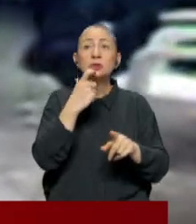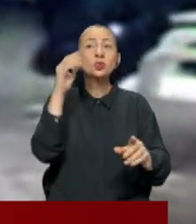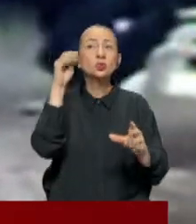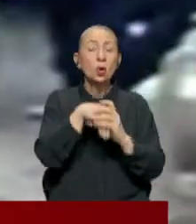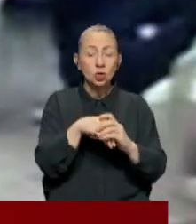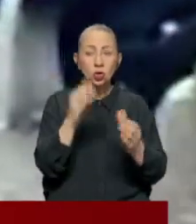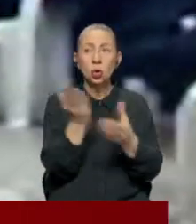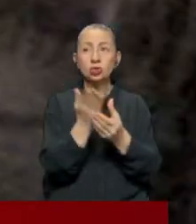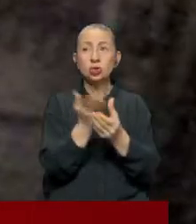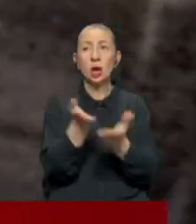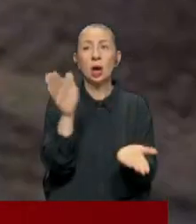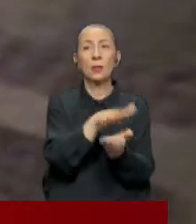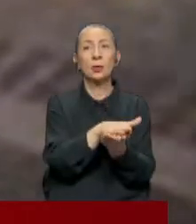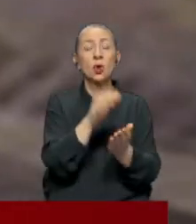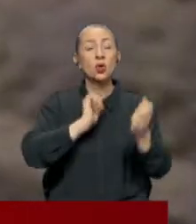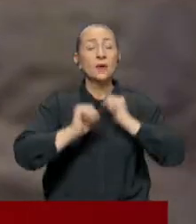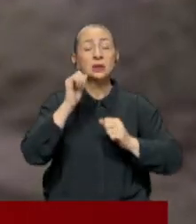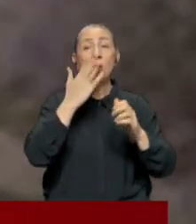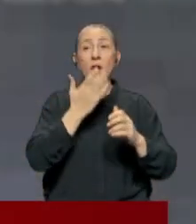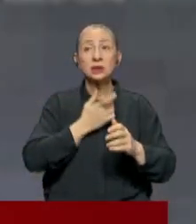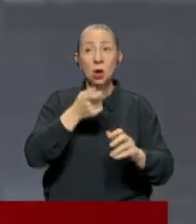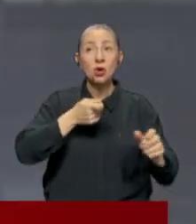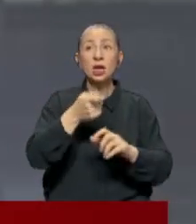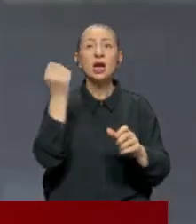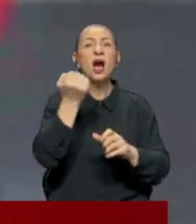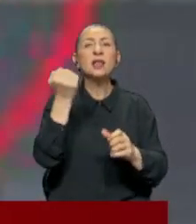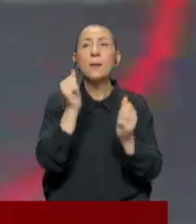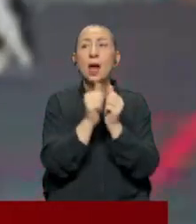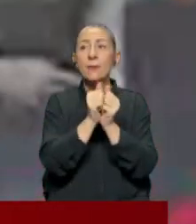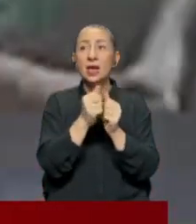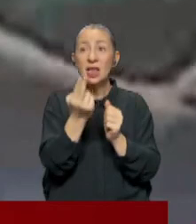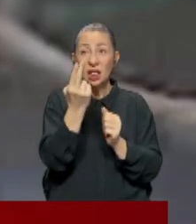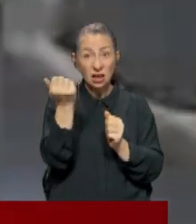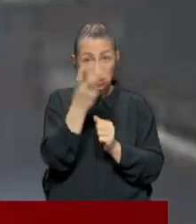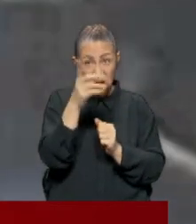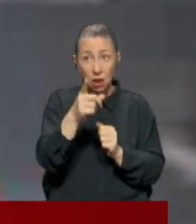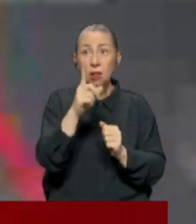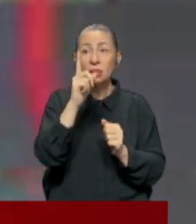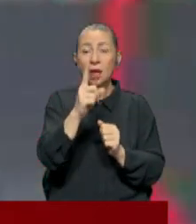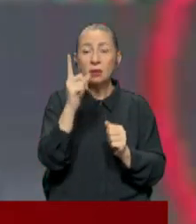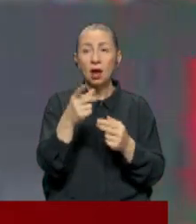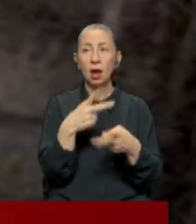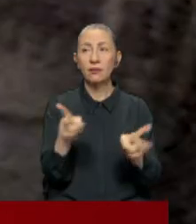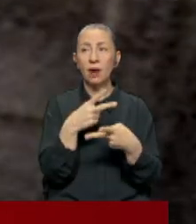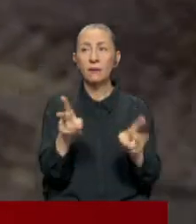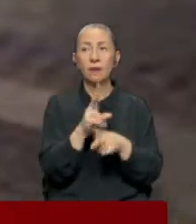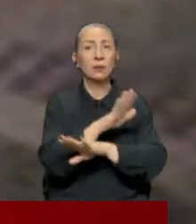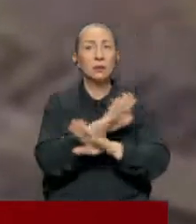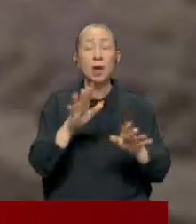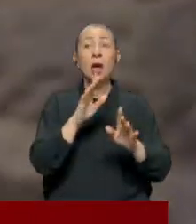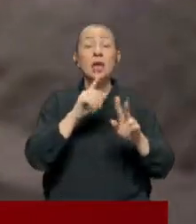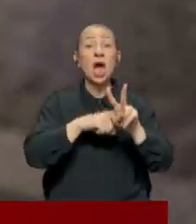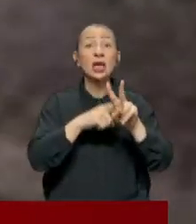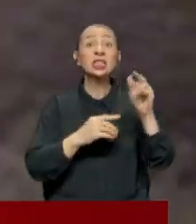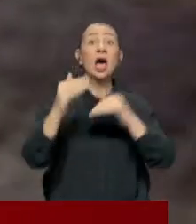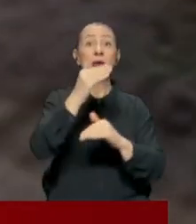sonunda dosya kapandı. Üniversite öğrencisini öldüren katille birlikte hareket eden 7 kişi tek tek beraat etmişti. Yargıtay'a